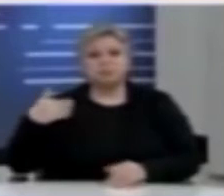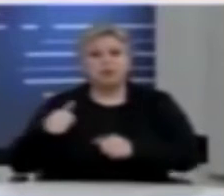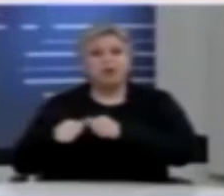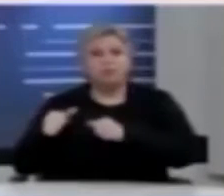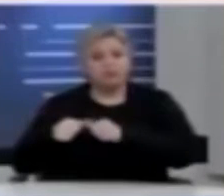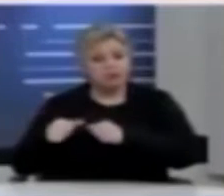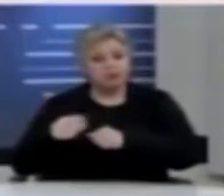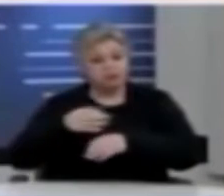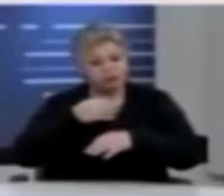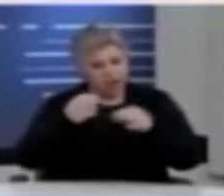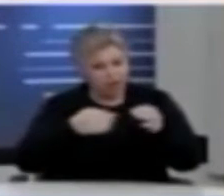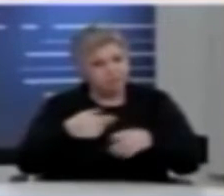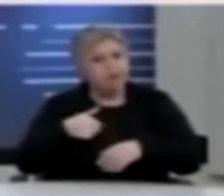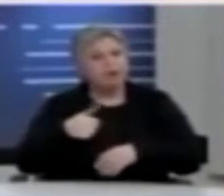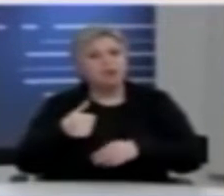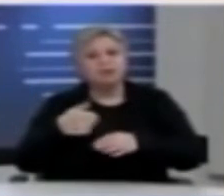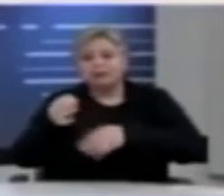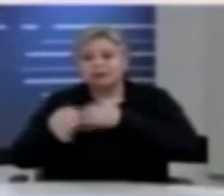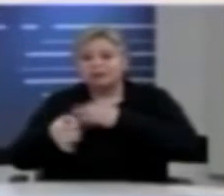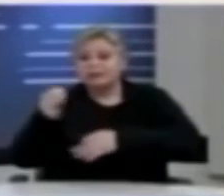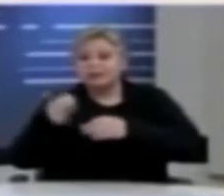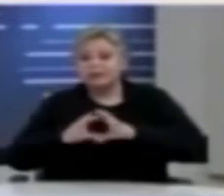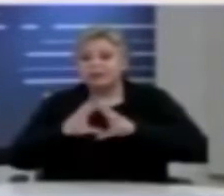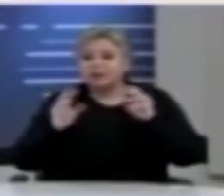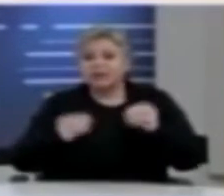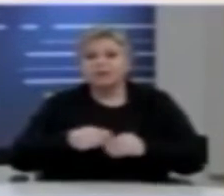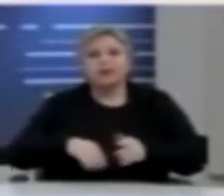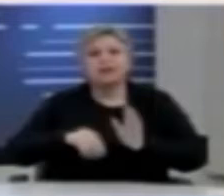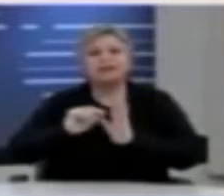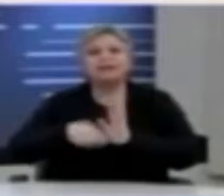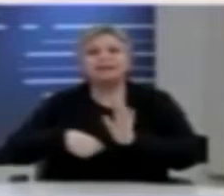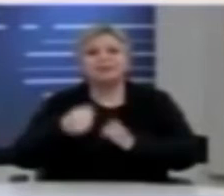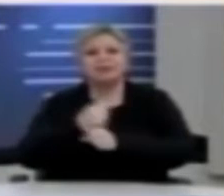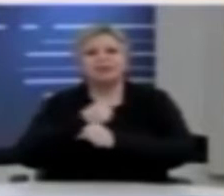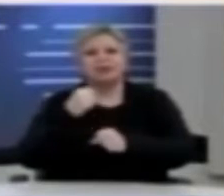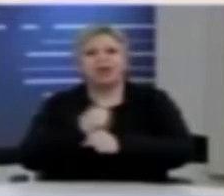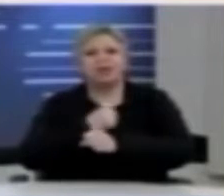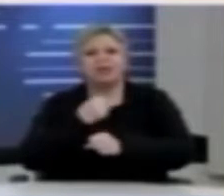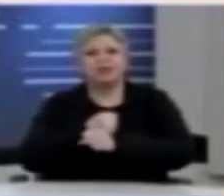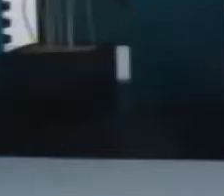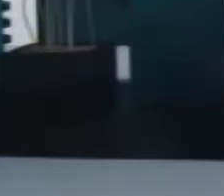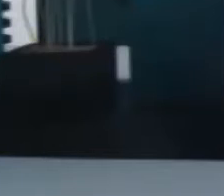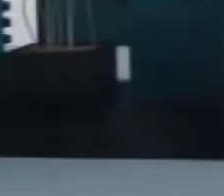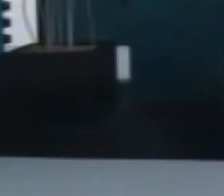μέσα από το διάλογο των κοινωνικών εταίρων και την Εθνική Γενική Συλλογική Σύμβαση? Απολύτως